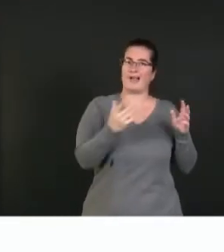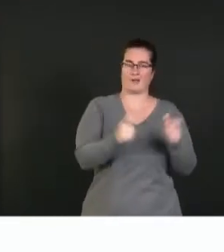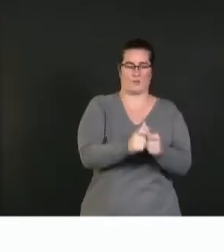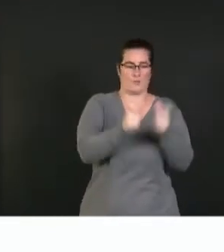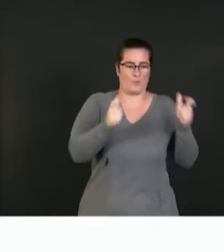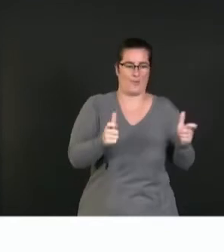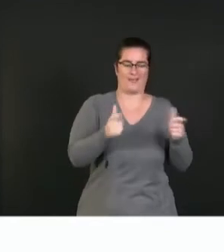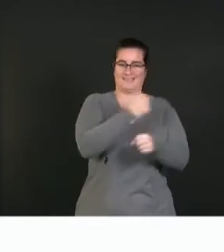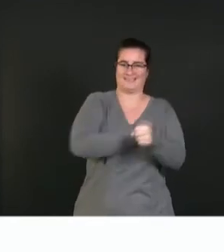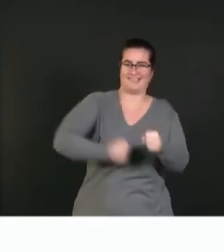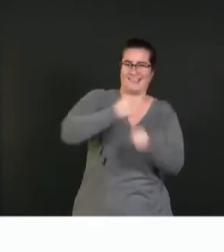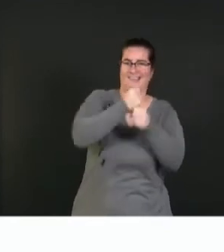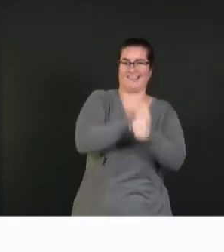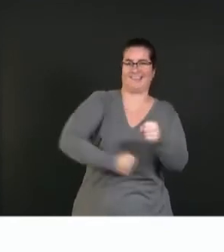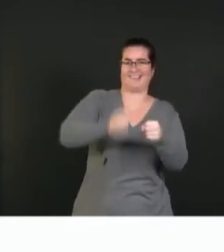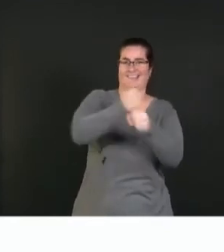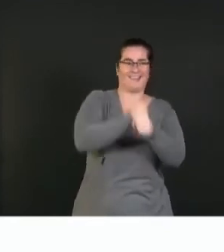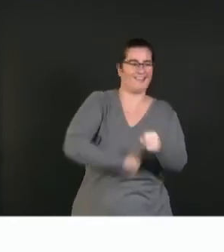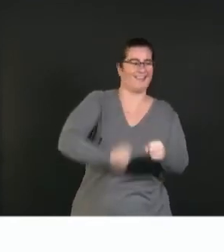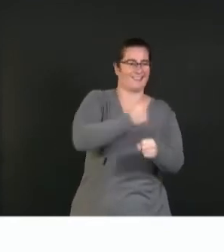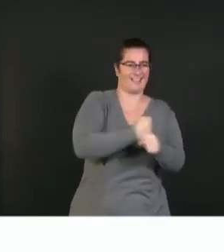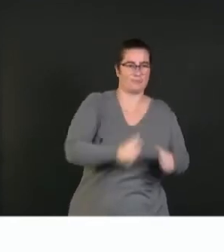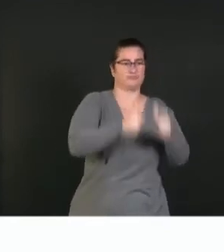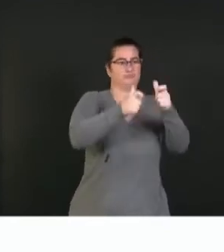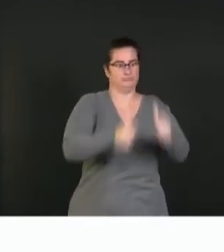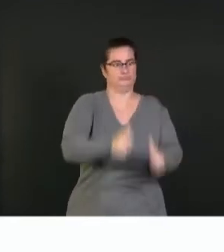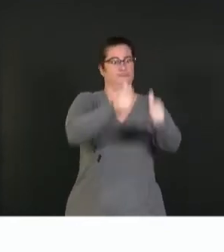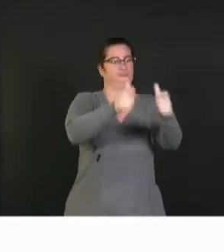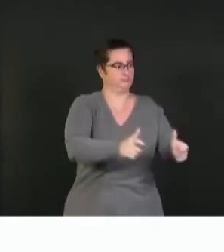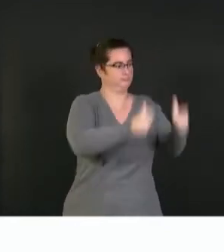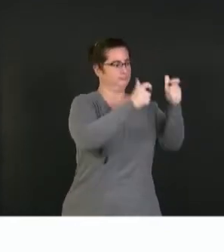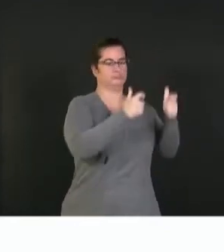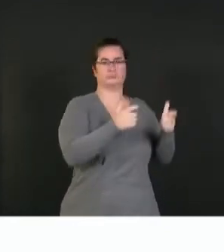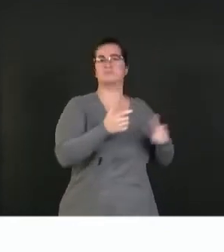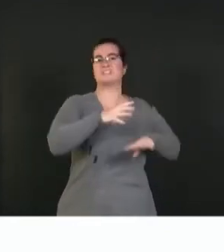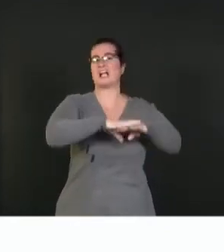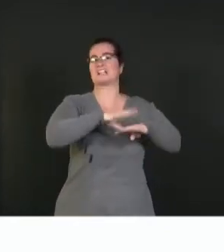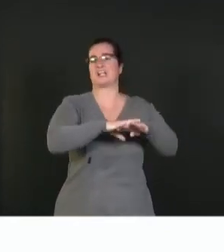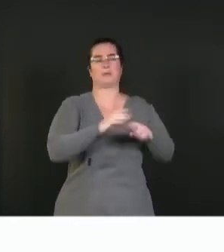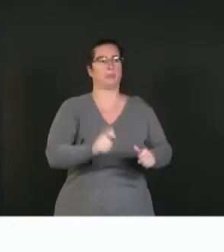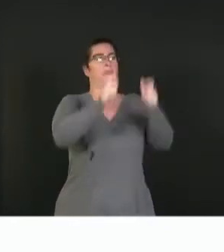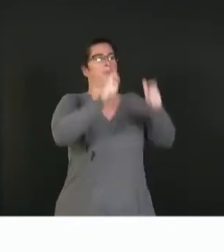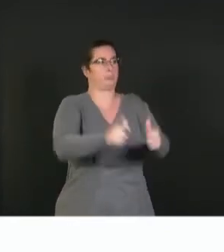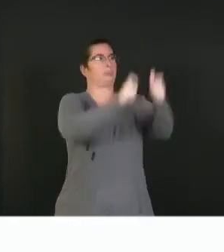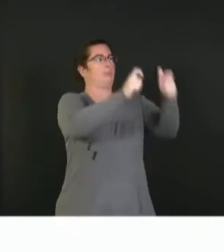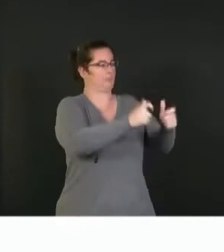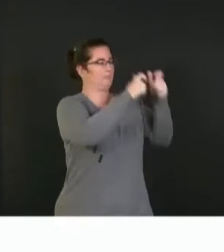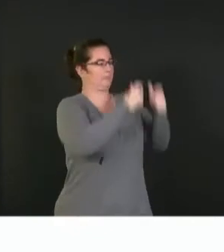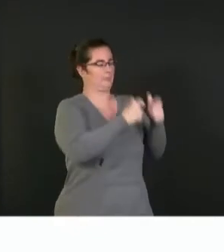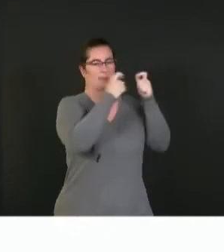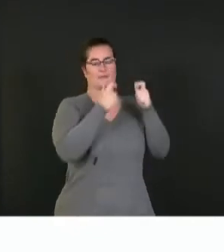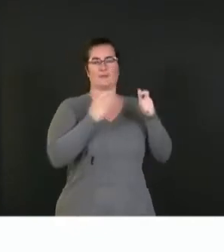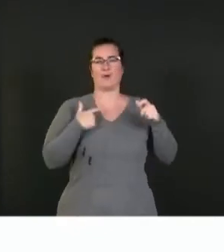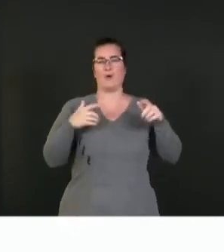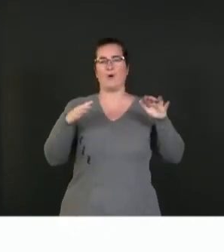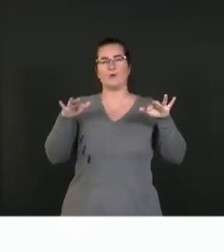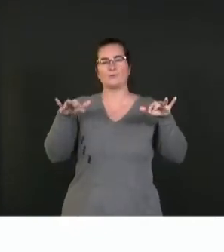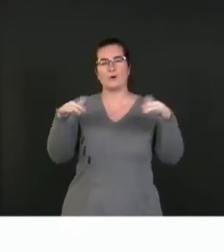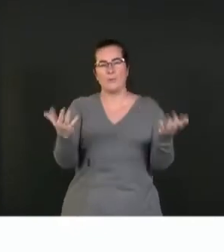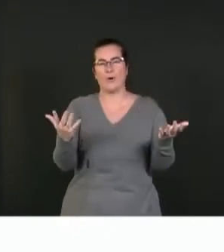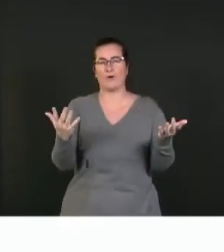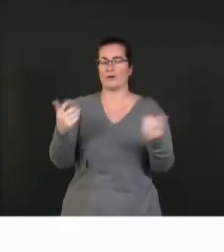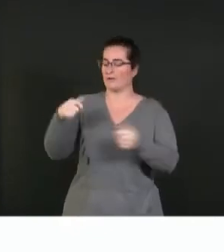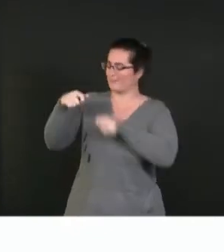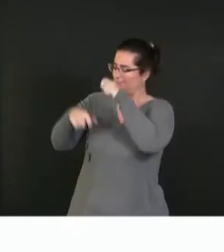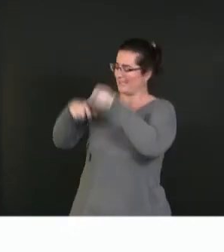à outrance sur certains quartiers de la ville. Donc voilà, ma question c'est comment allier en fait cette volonté